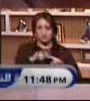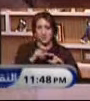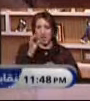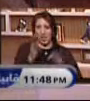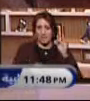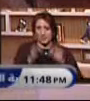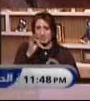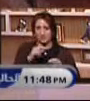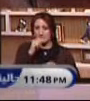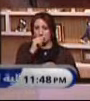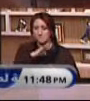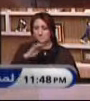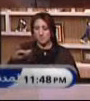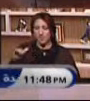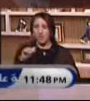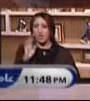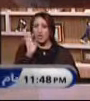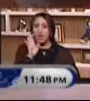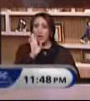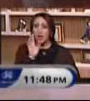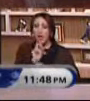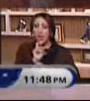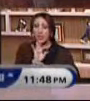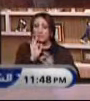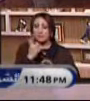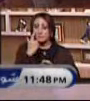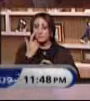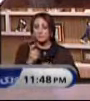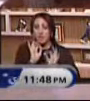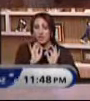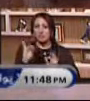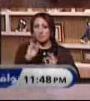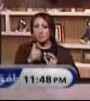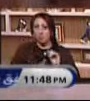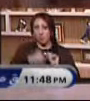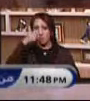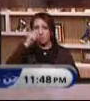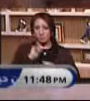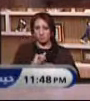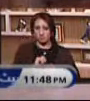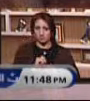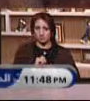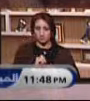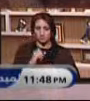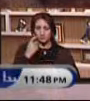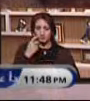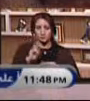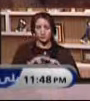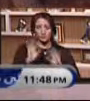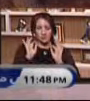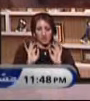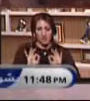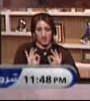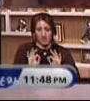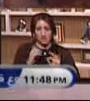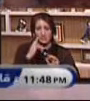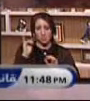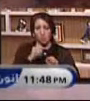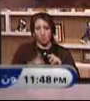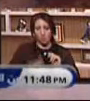أبصر بناتك بالشيء. قال إن كن صالحات فإن الله كان للأوابين غفورا، وإن كن غير